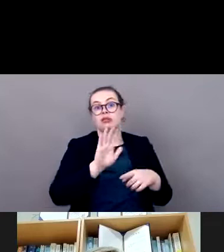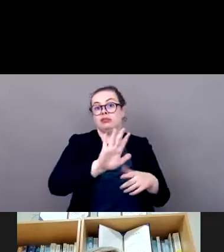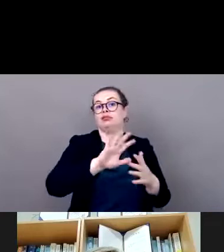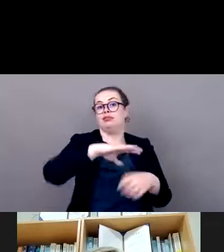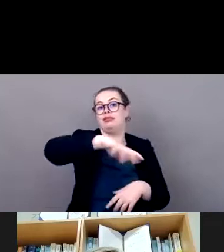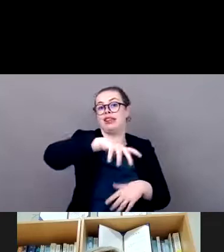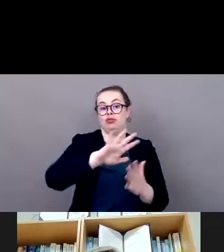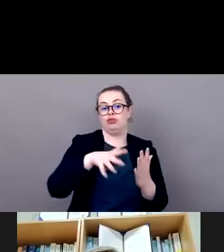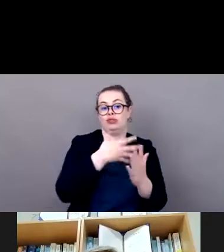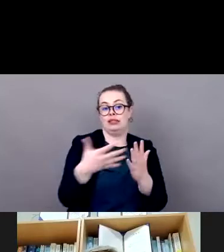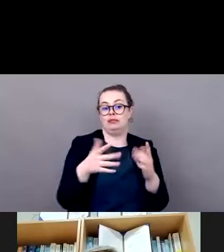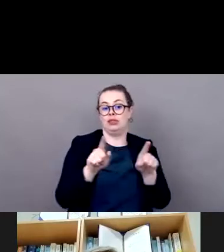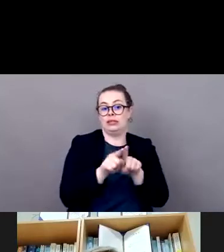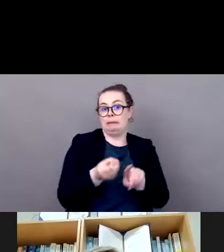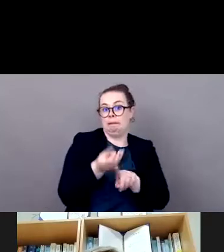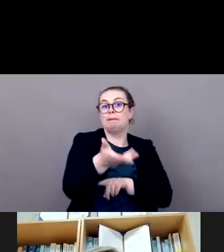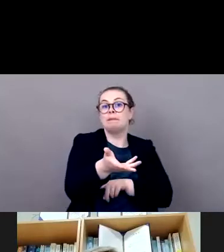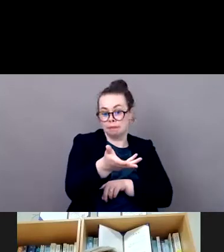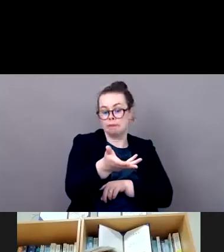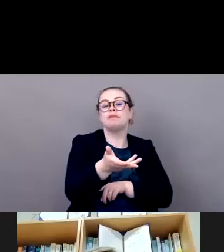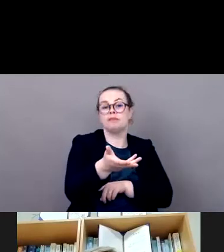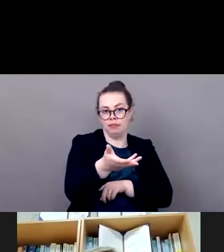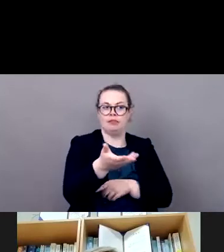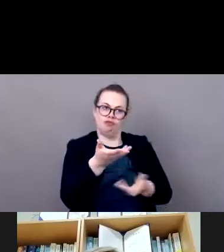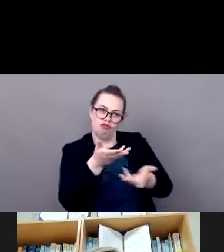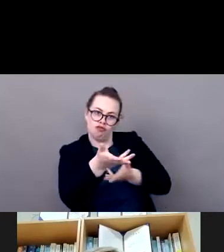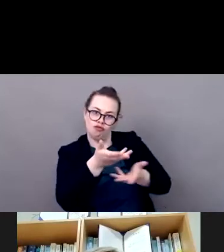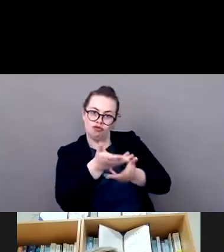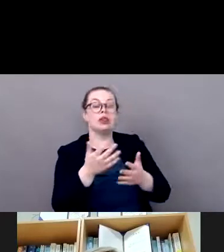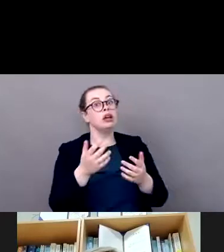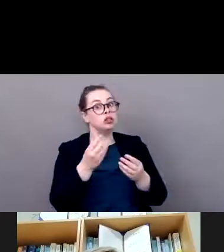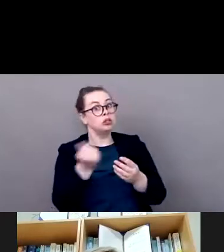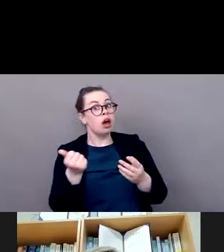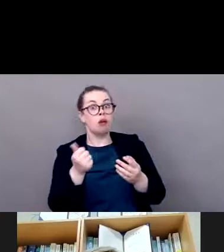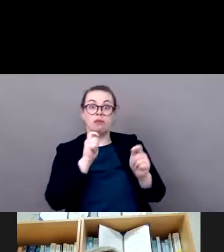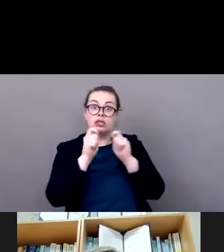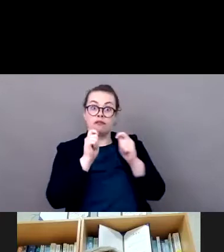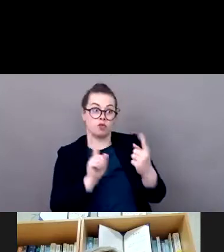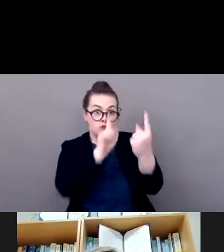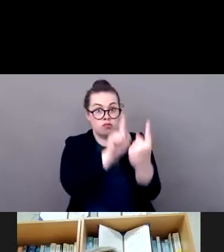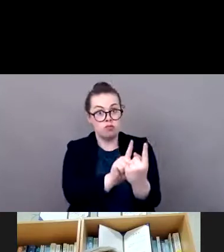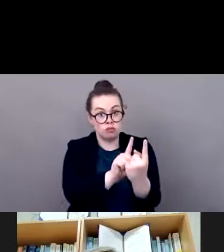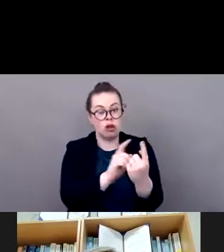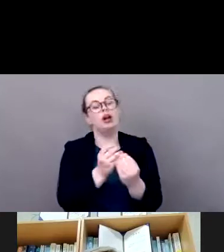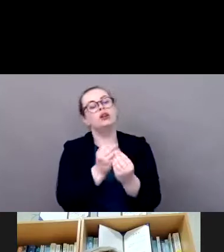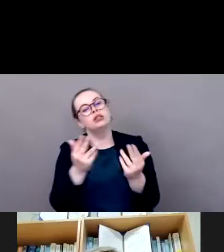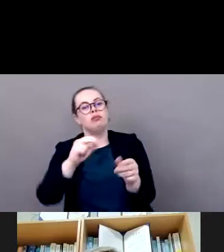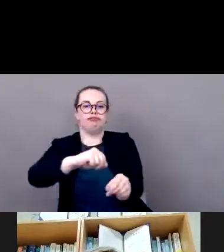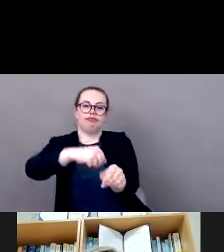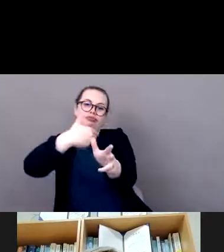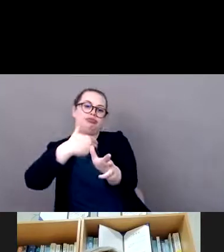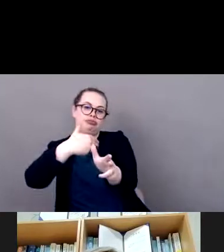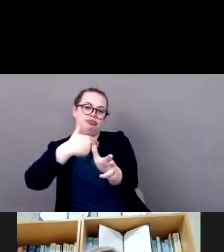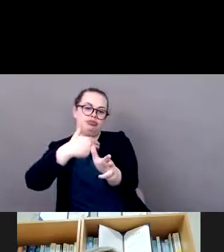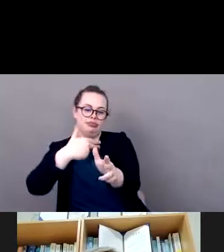officielles locales, en ce compris la langue des signes, et soit en personne, soit en ligne,